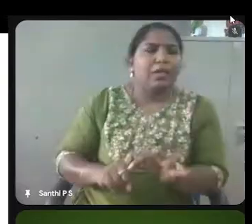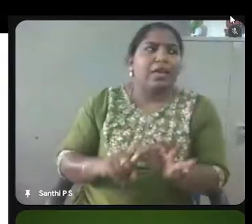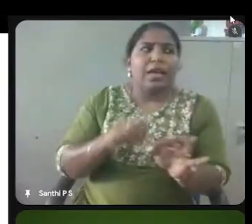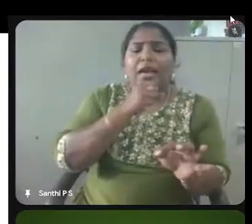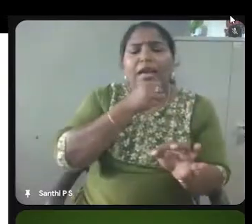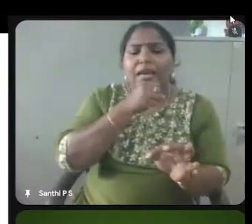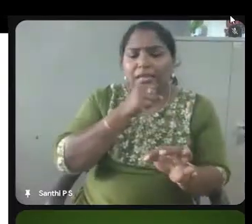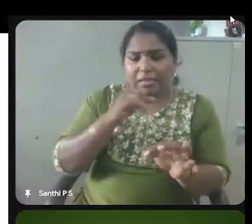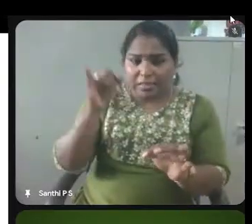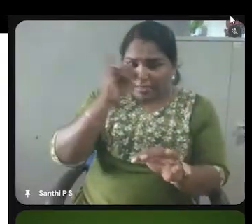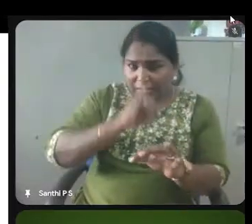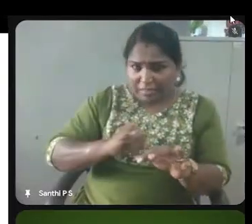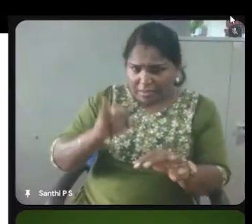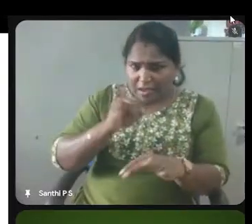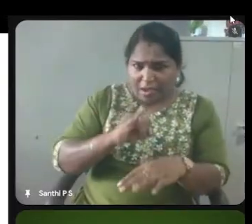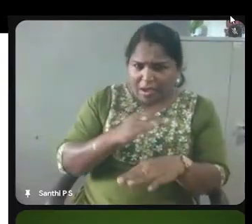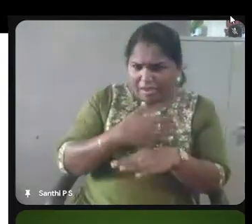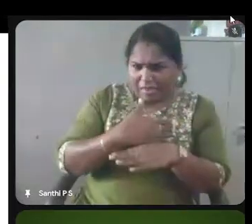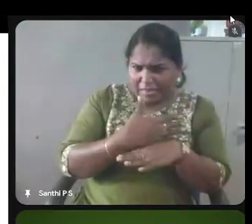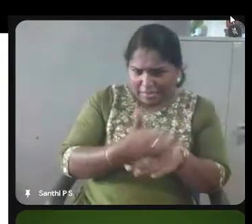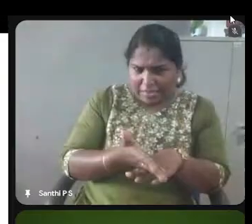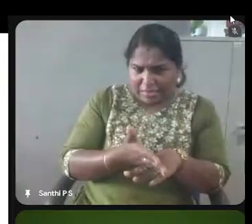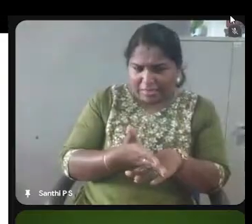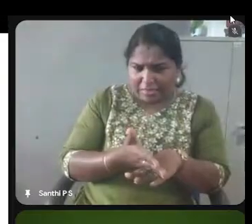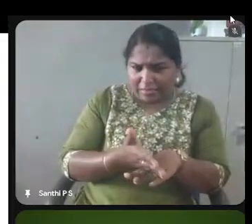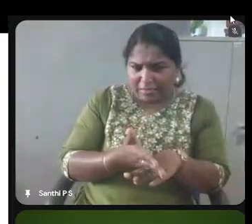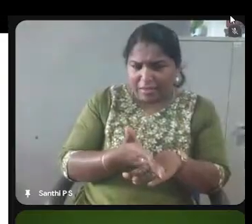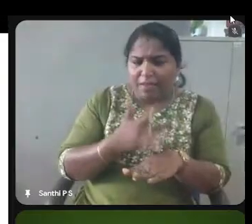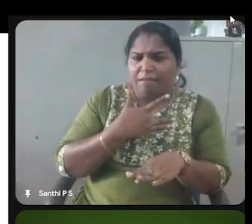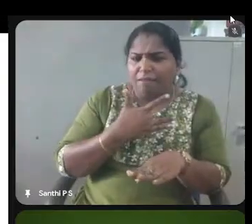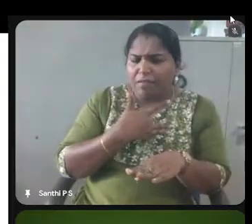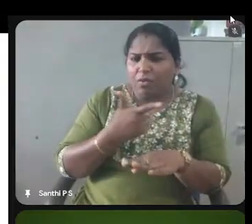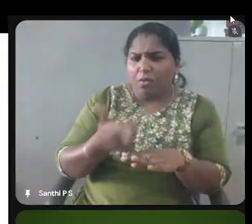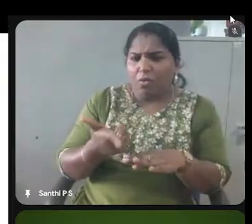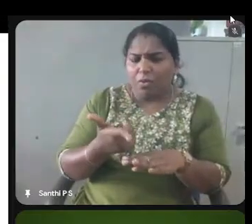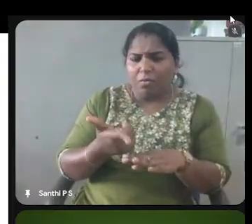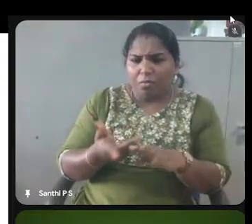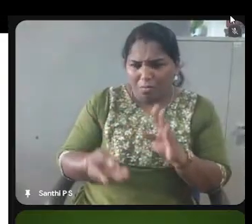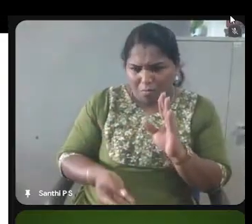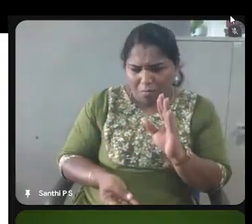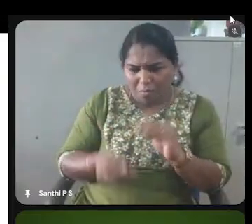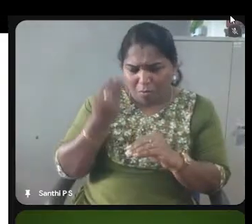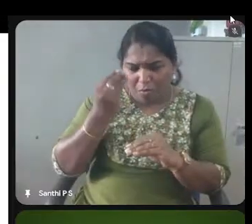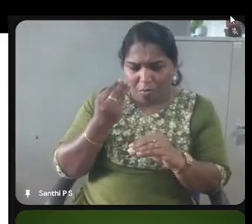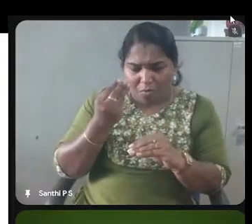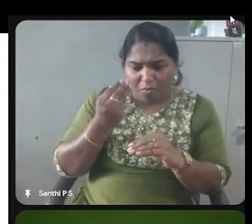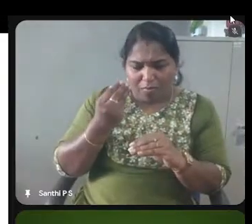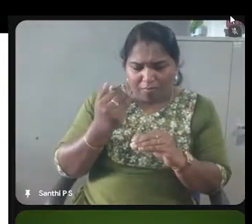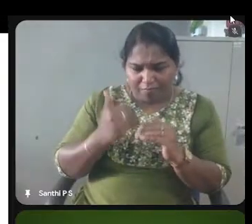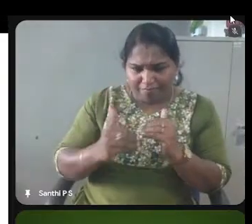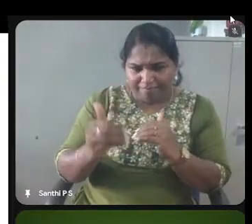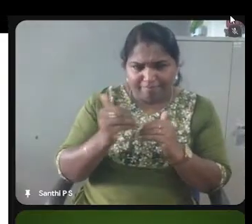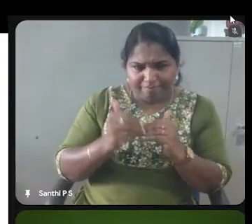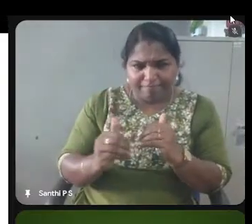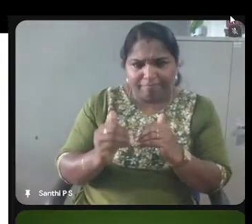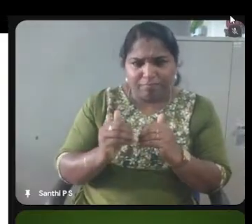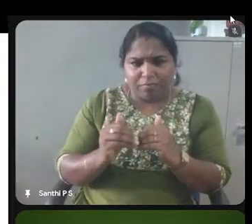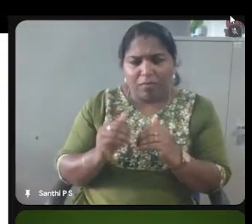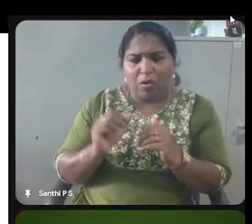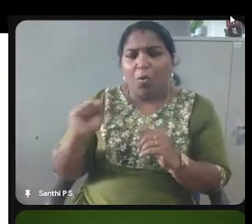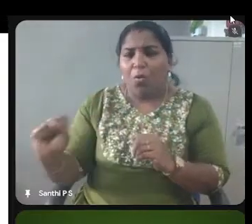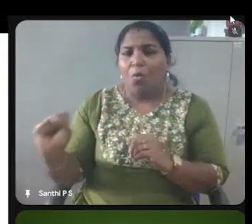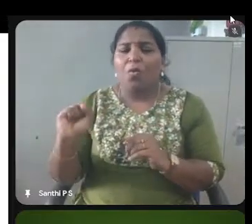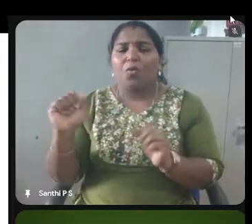വയസ്സെന്ന് പറഞ്ഞാൽ ഒത്തിരി ലേറ്റ് ആയോ, അതോ സ്റ്റിൽ ഞാൻ അത് സ്ക്രീൻ ഇനിയും അത് കൊടുക്കാതെ തന്നെ അങ്ങനെ തന്നെ കണ്ടിന്യൂ? കാരണം കൂടെയുള്ള കുട്ടികൾ